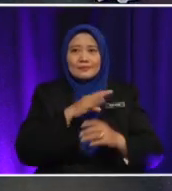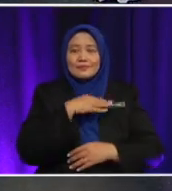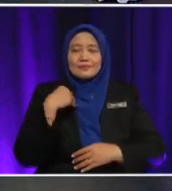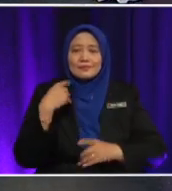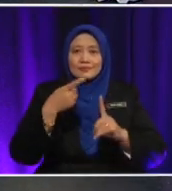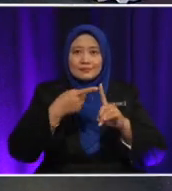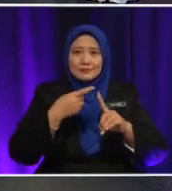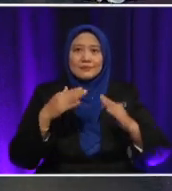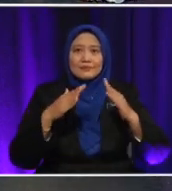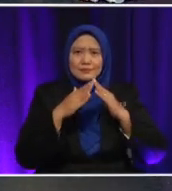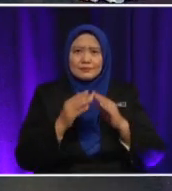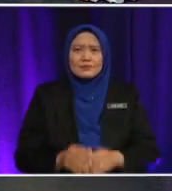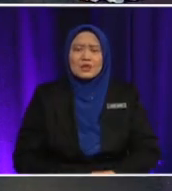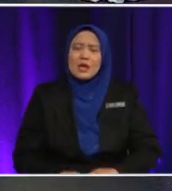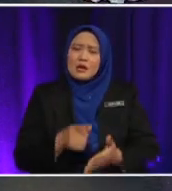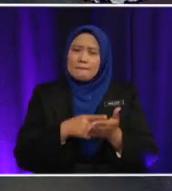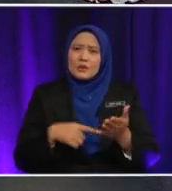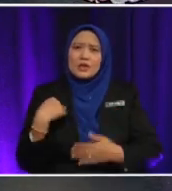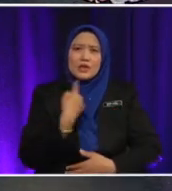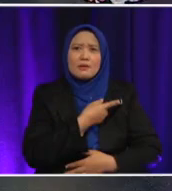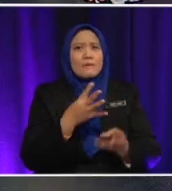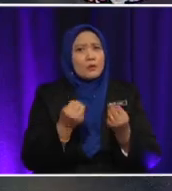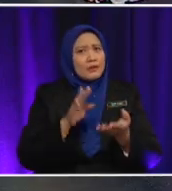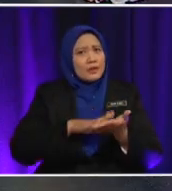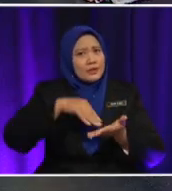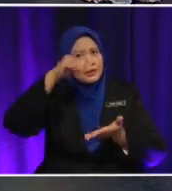untuk segmen ini apakah yang akan kita belajar